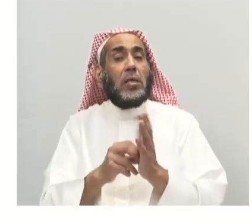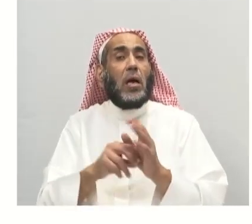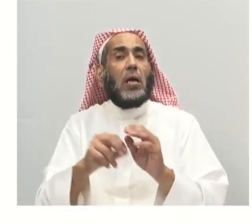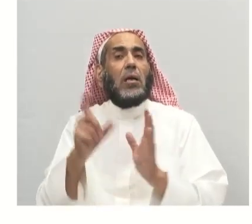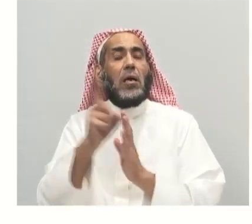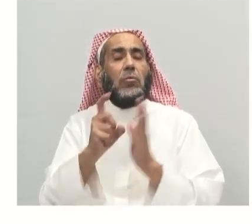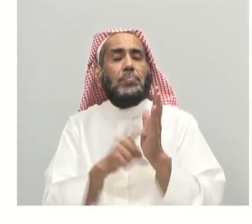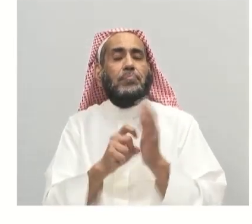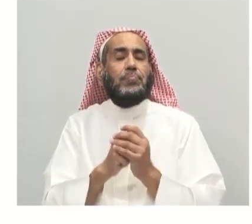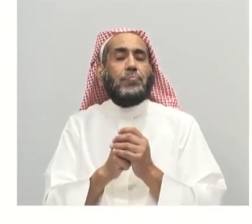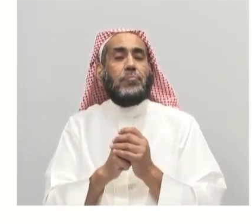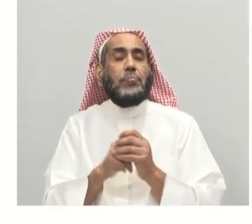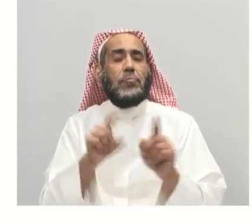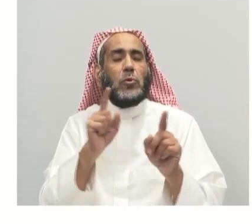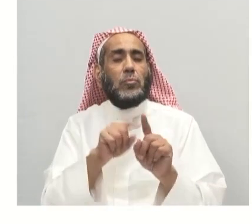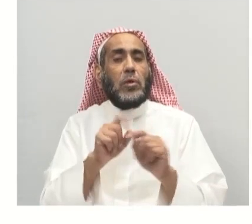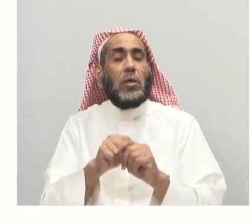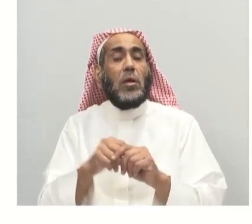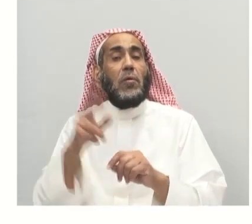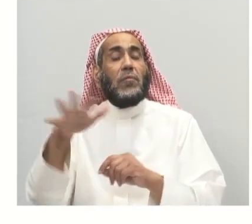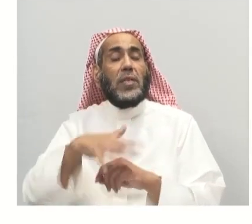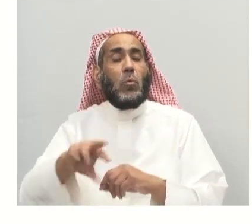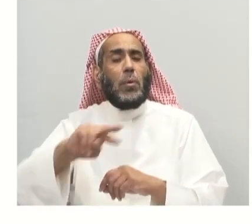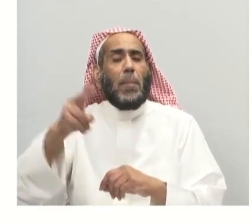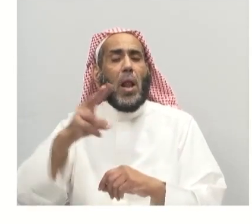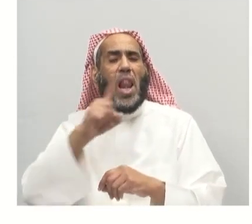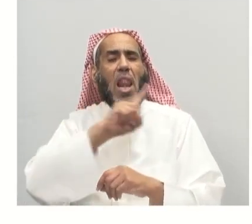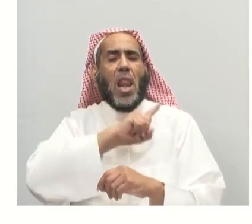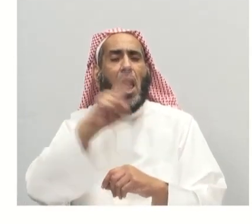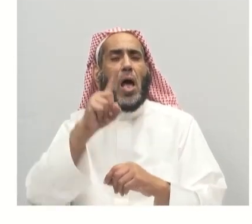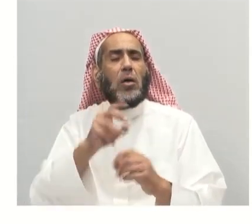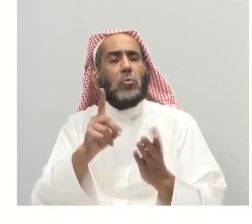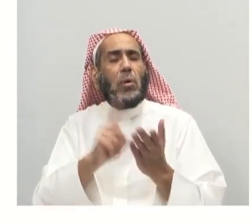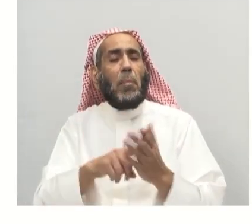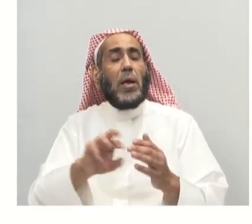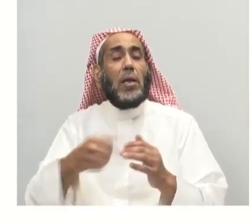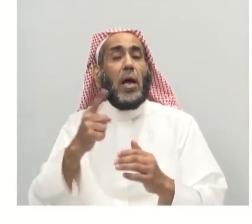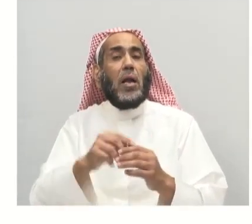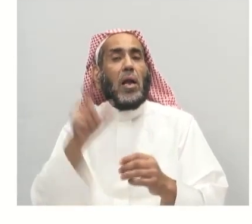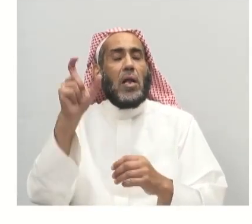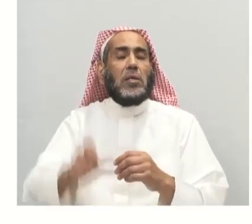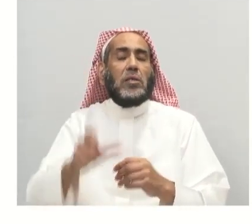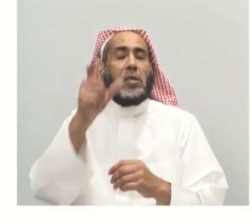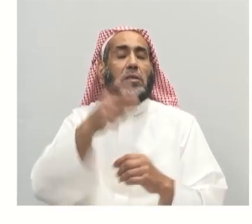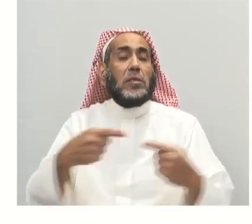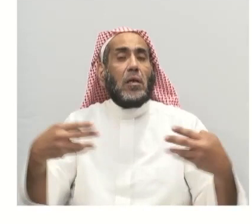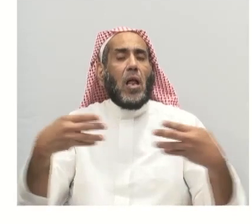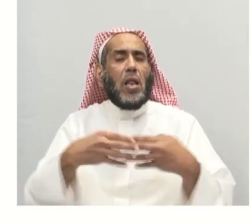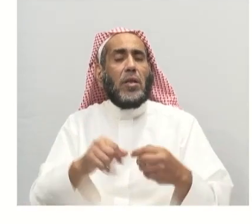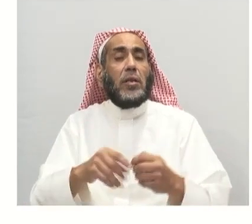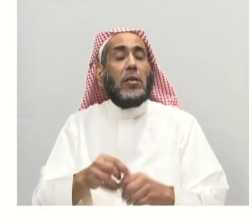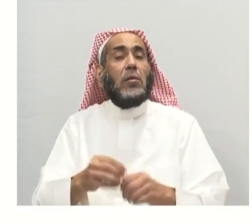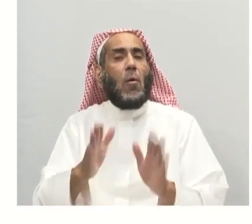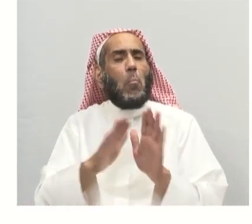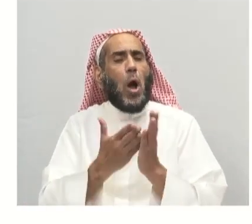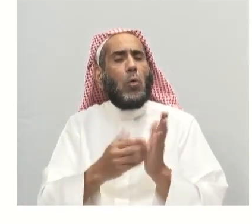القانونيه والمقصود في ذلك في دوله ما لا تسري الا على ماذا على الاشخاص الذين يحملون